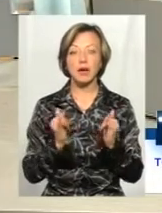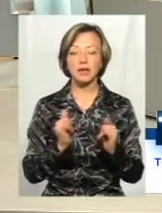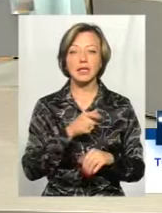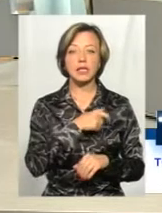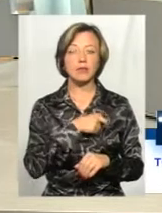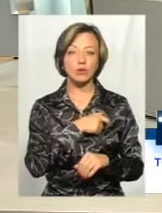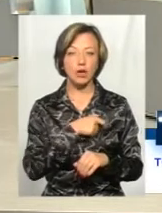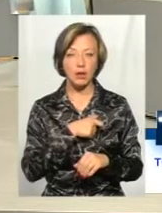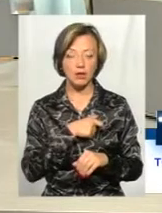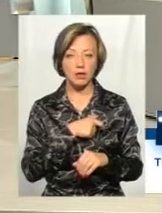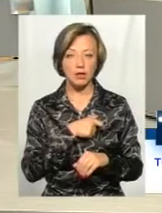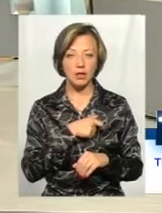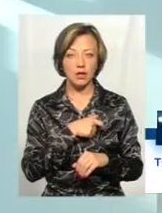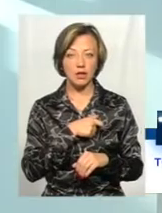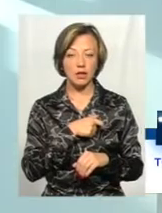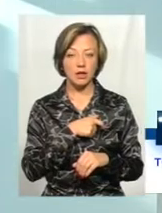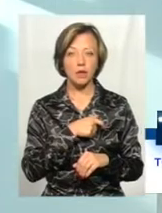депутате, будуть на